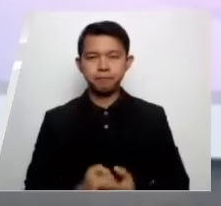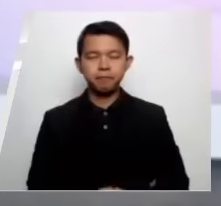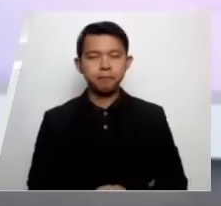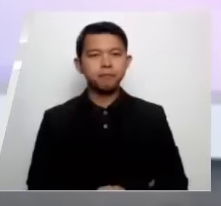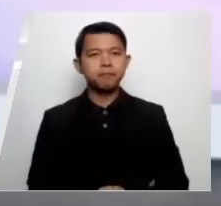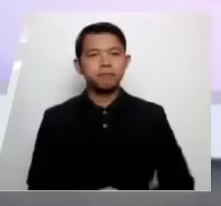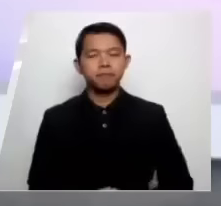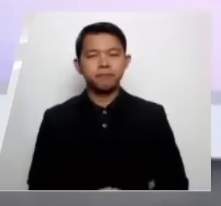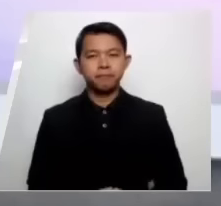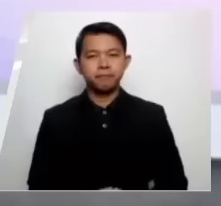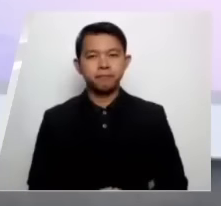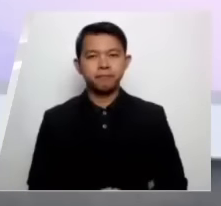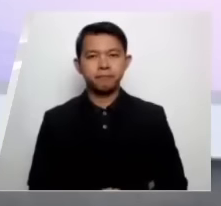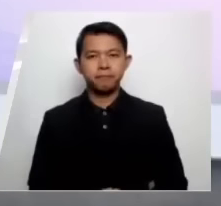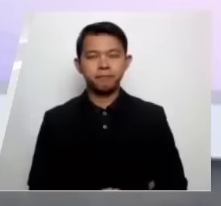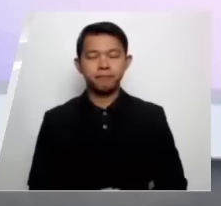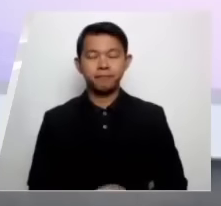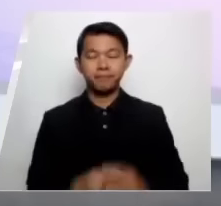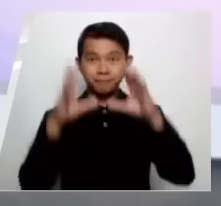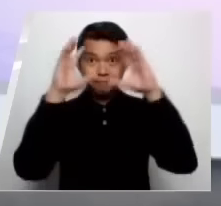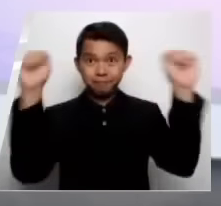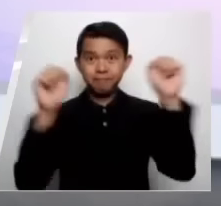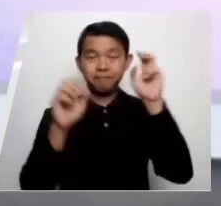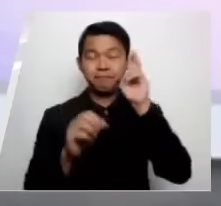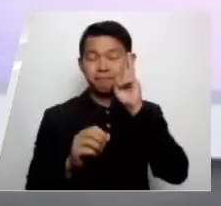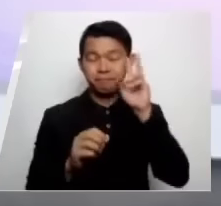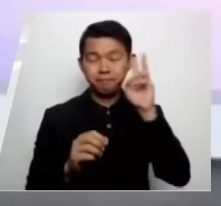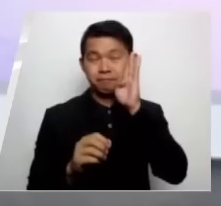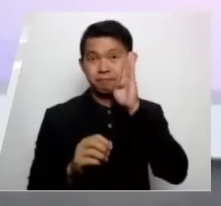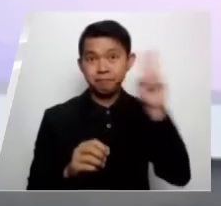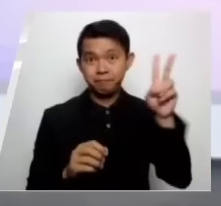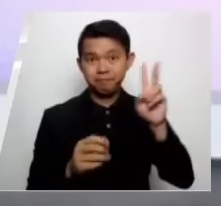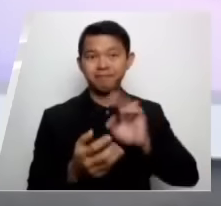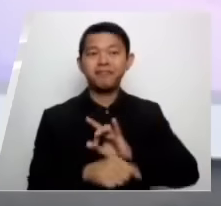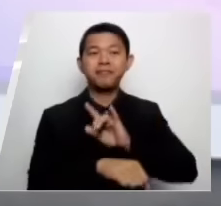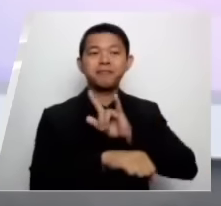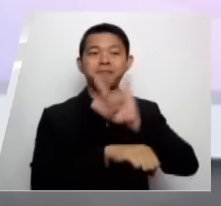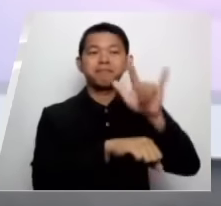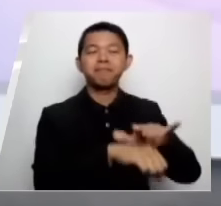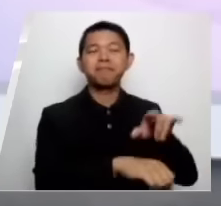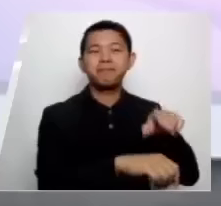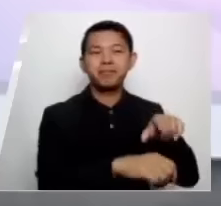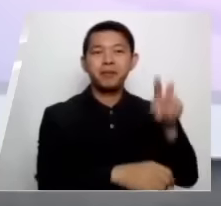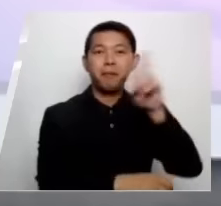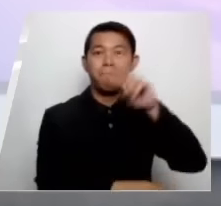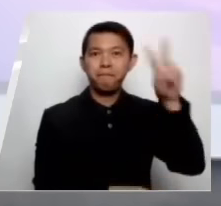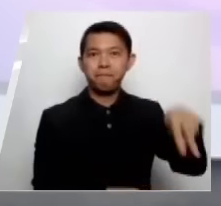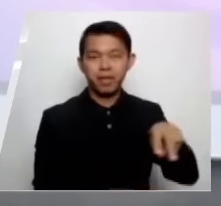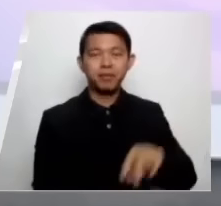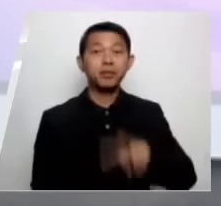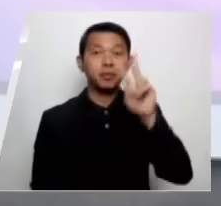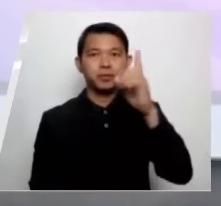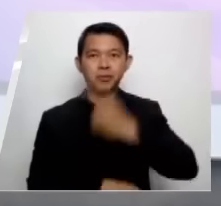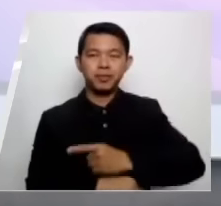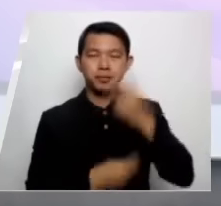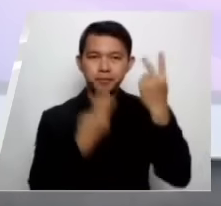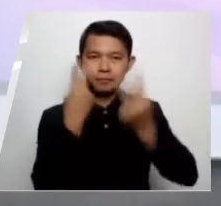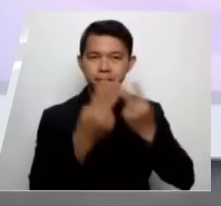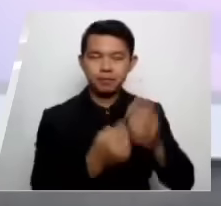Nasa Vietnam na si Pangulong Bongbong Marcos para sa 2 araw na state visit. Kabilang sa pinulong niya ang Filipino community